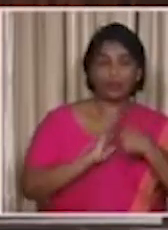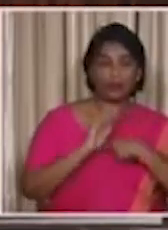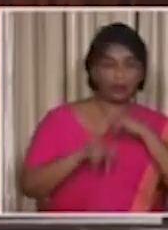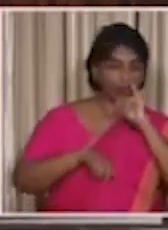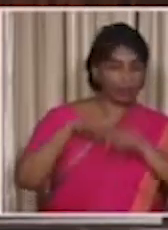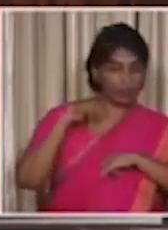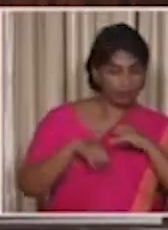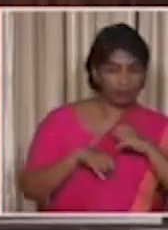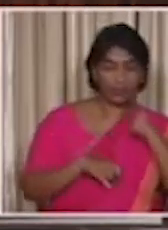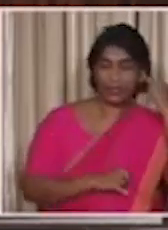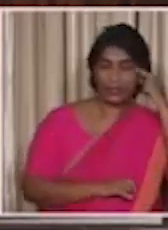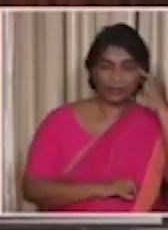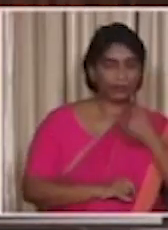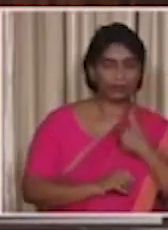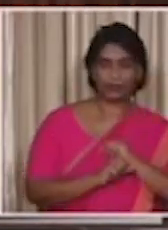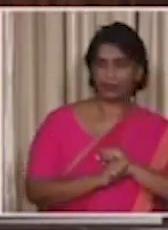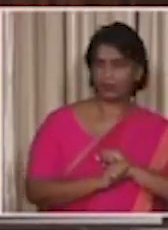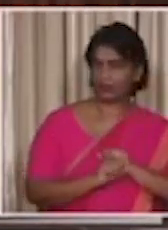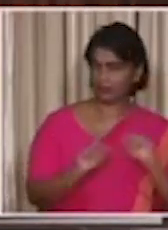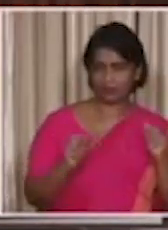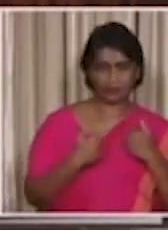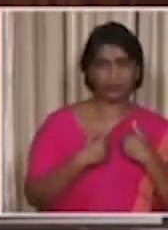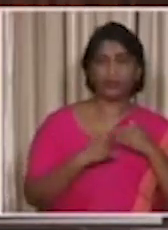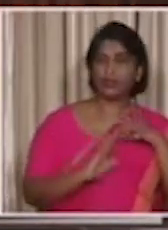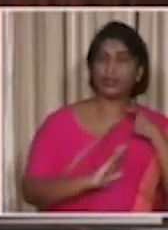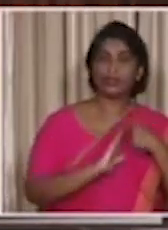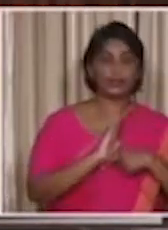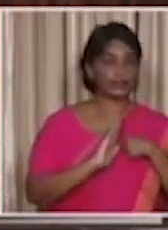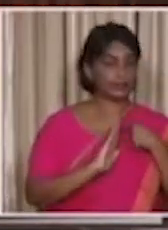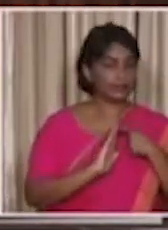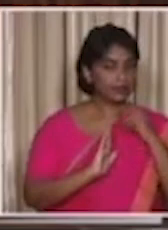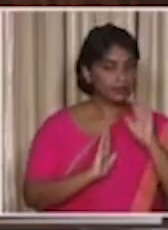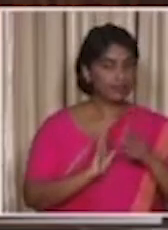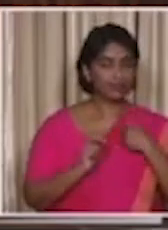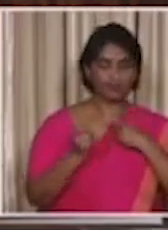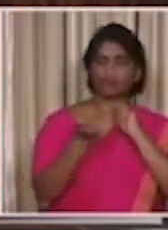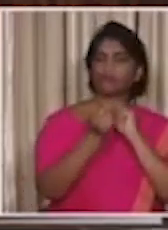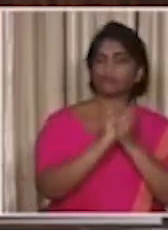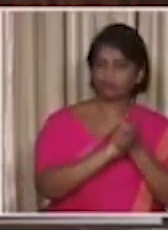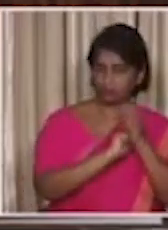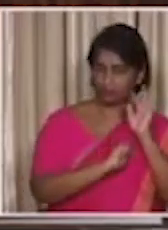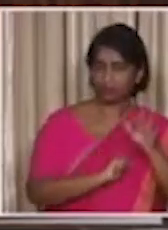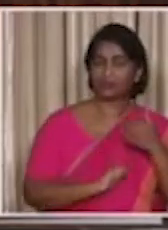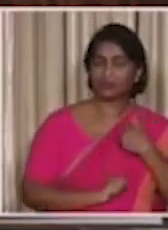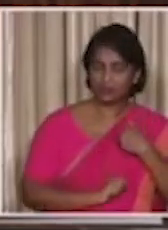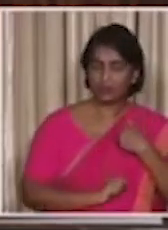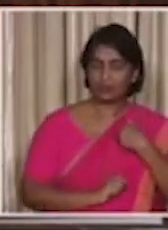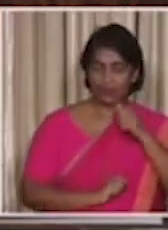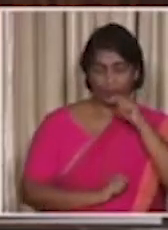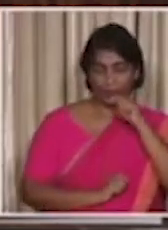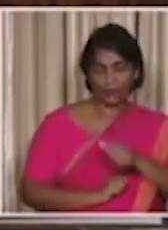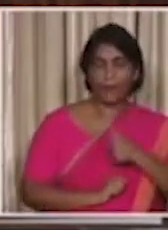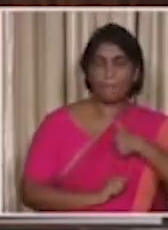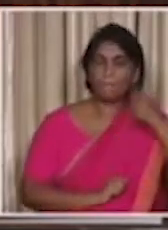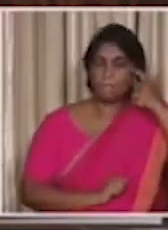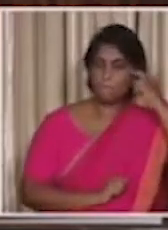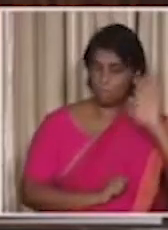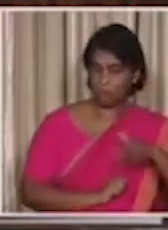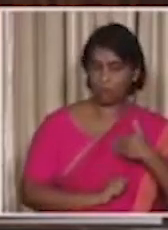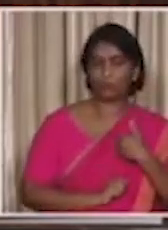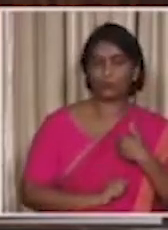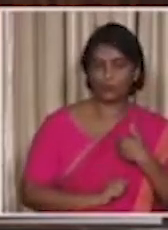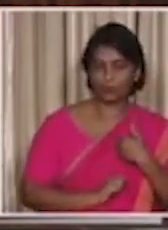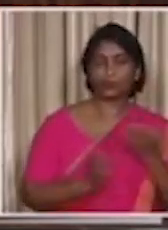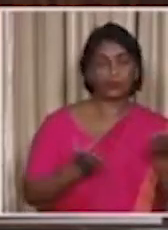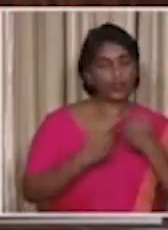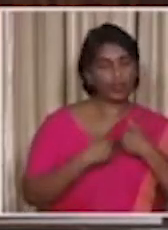හැරයන්ට සිතක් මට නැති නමුත් ශ්‍රී ලංකාවේ වෙනසක් සිදුවෙනු ඇතැයි මම අවංකවම බලාපොරොත්තු වෙනවා.